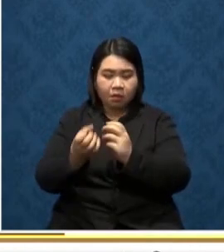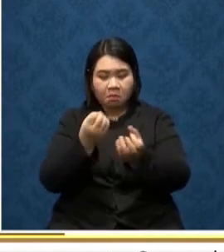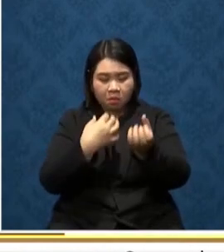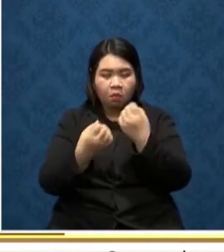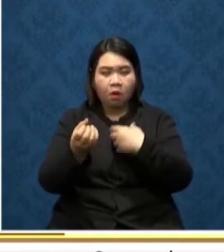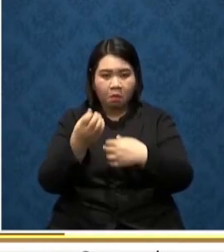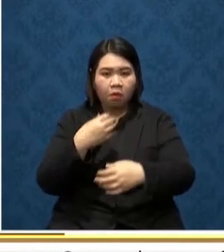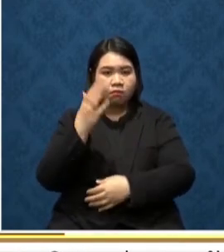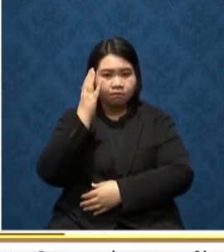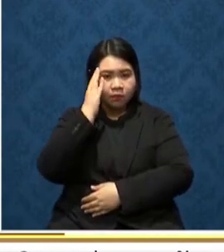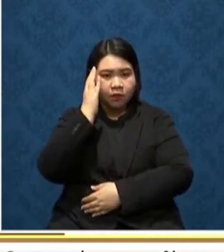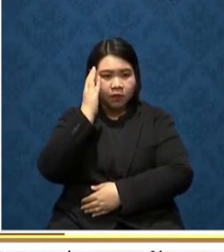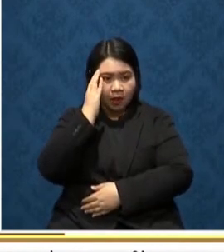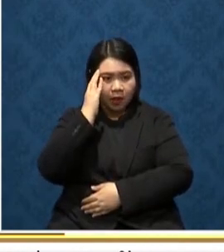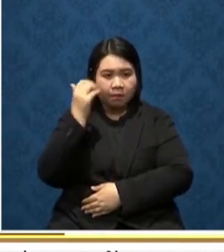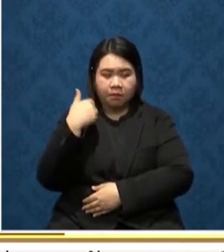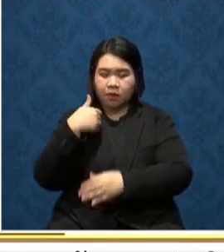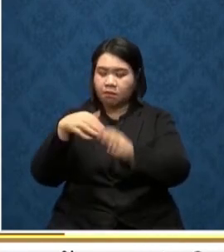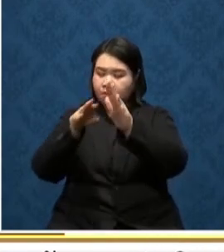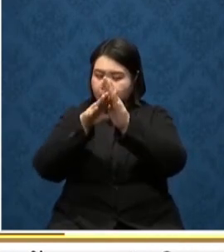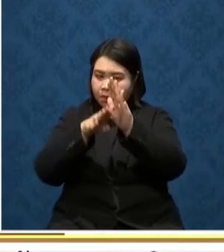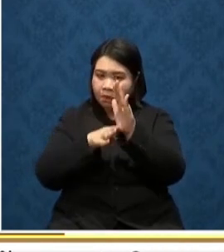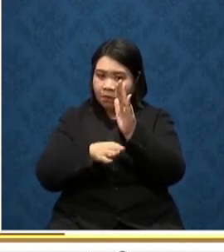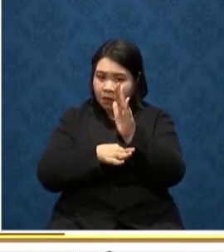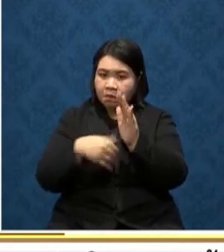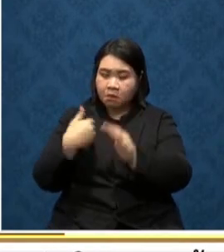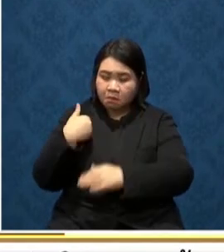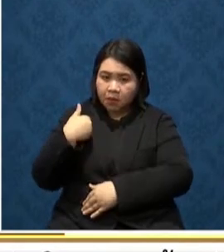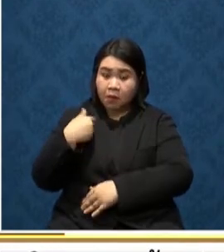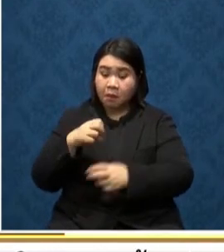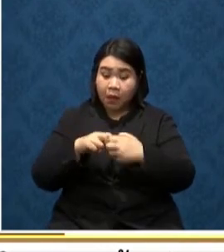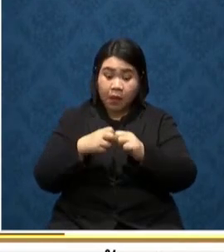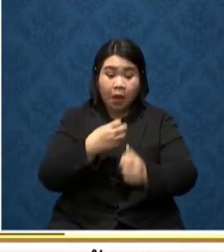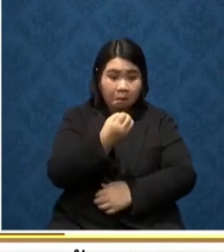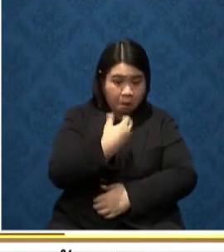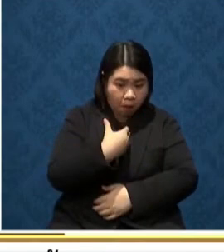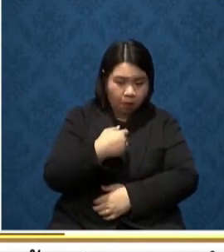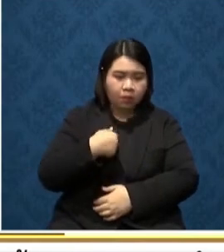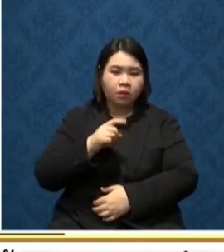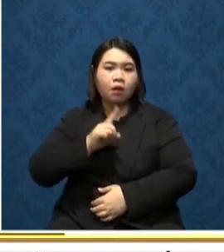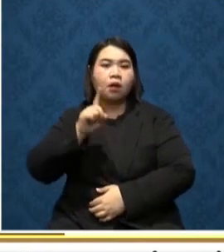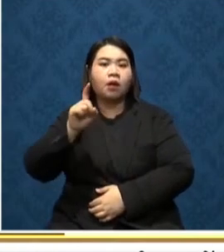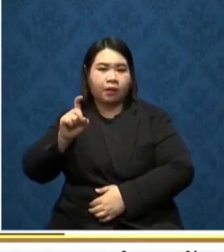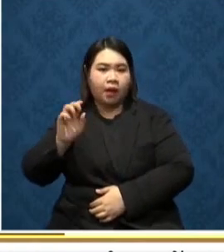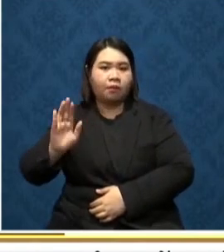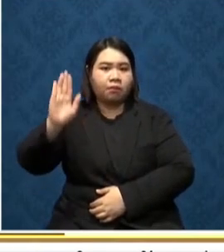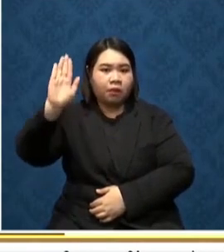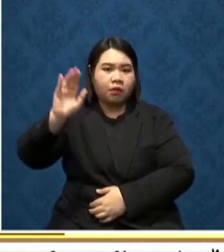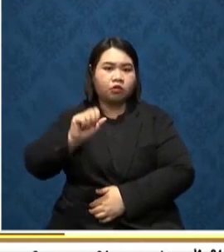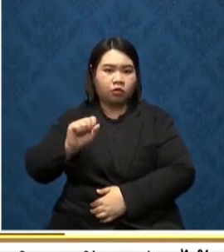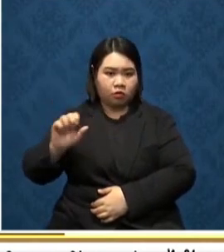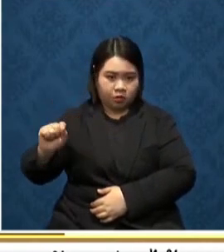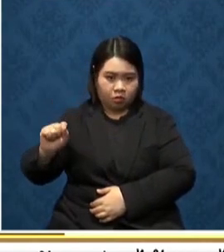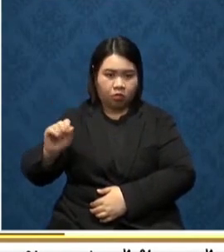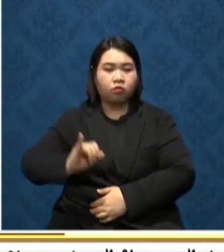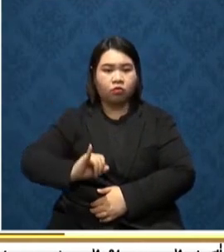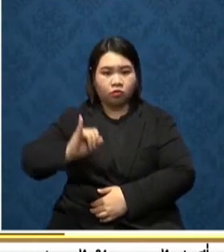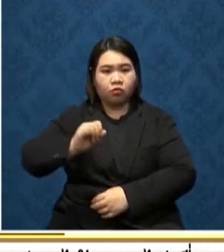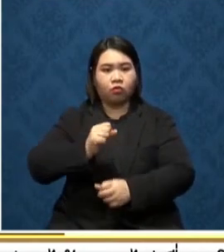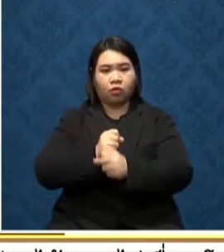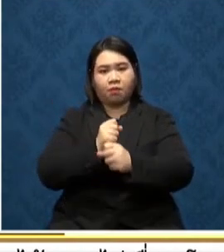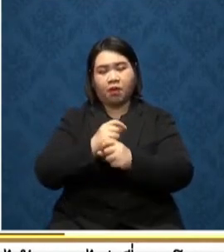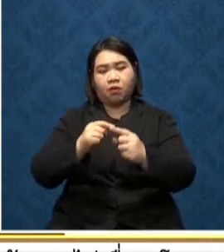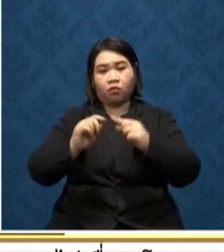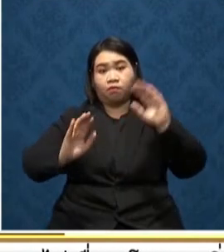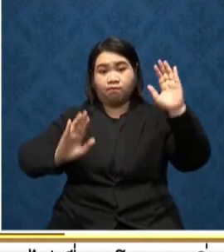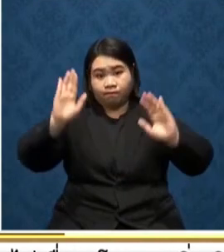แล้วกสท้อนปัหาตามกละกัยก็คอการถามกระทูในสภาพุทธนัสดรซึเปหใจหลกของการปกคองหนึ